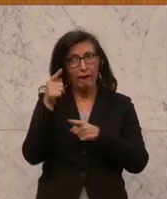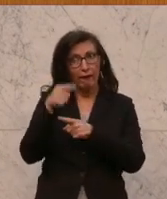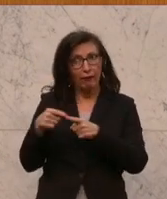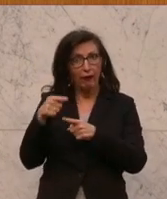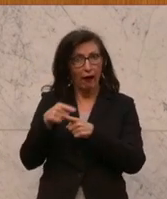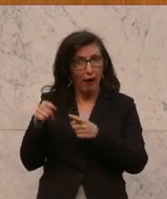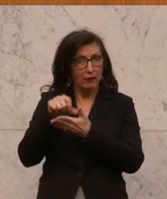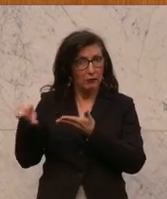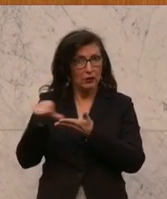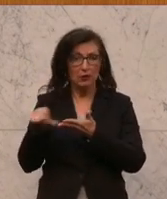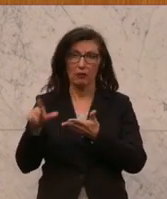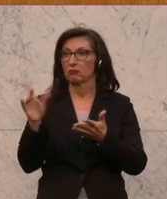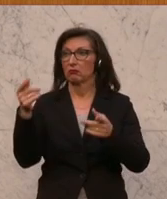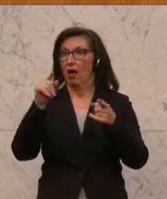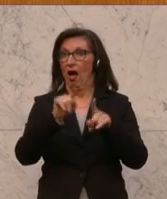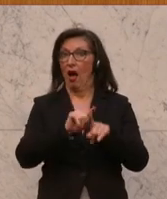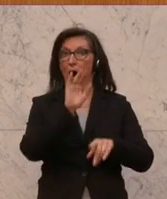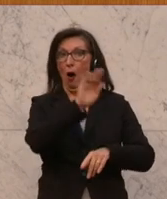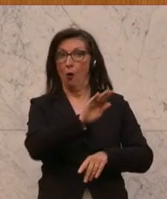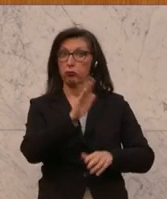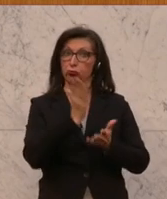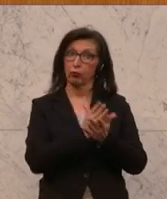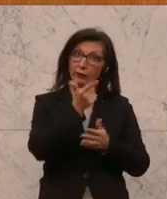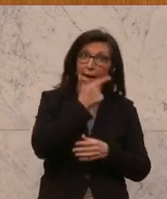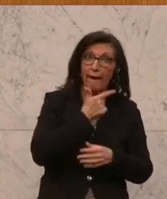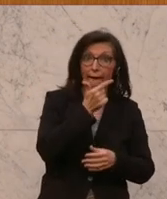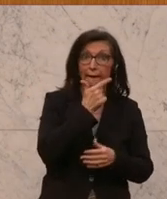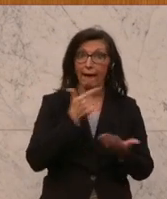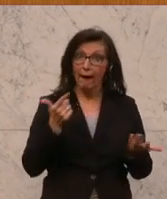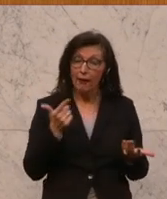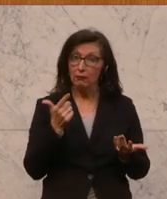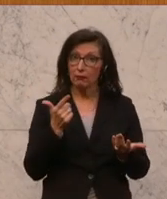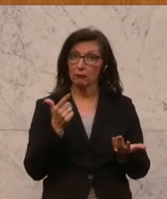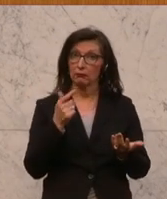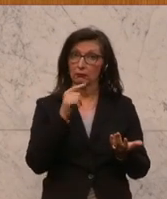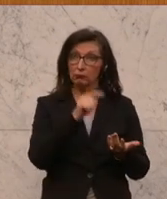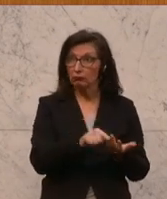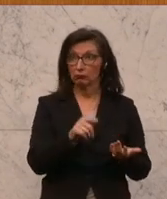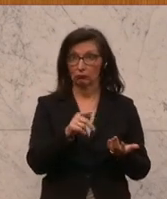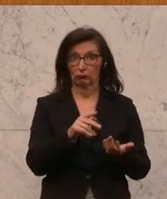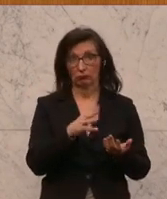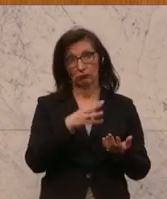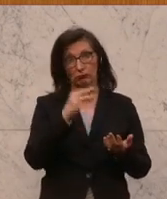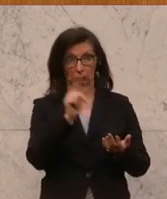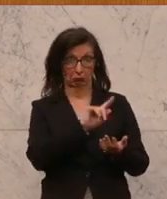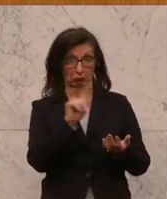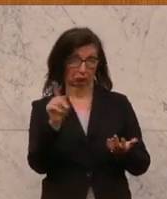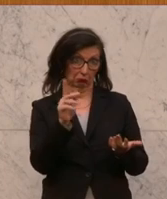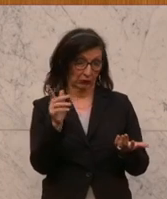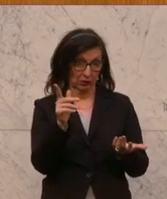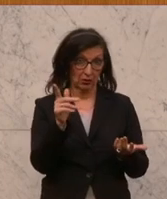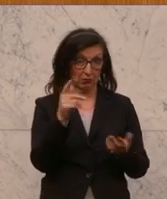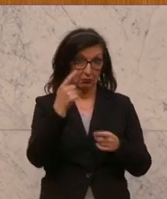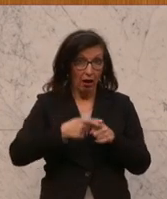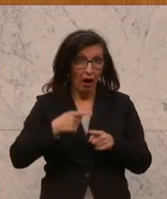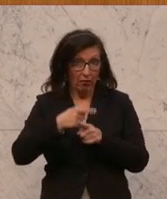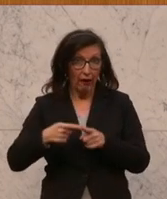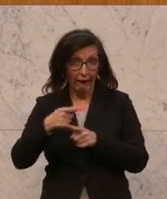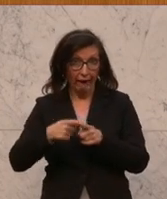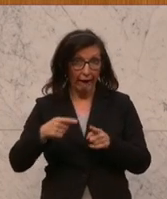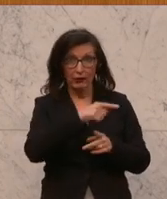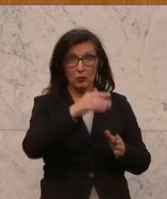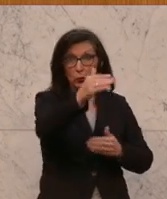selbst wenn die statistische Lebenserwartung nicht mehr ausreichend ist, um die Kredite zu bedienen, die Kreditraten zu bedienen, der